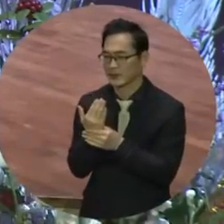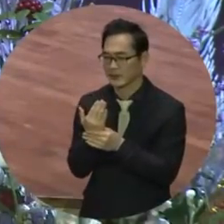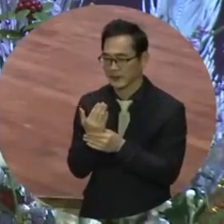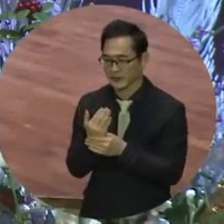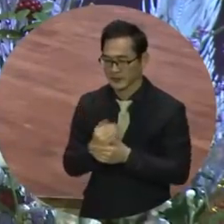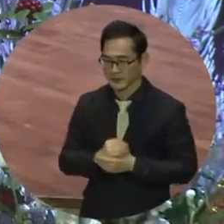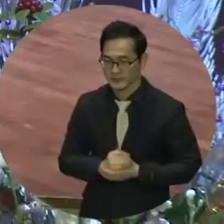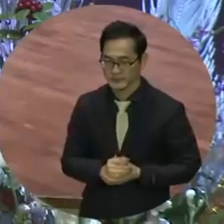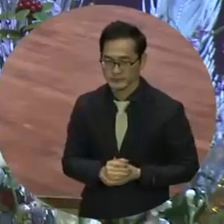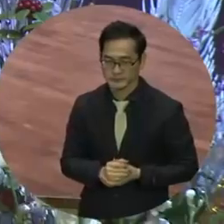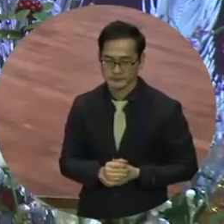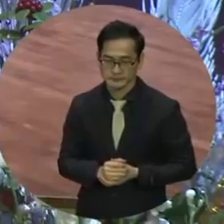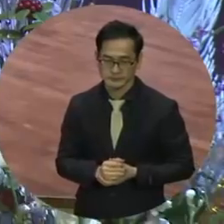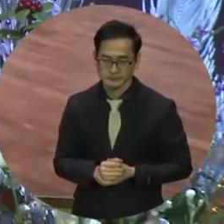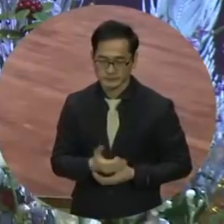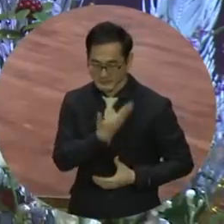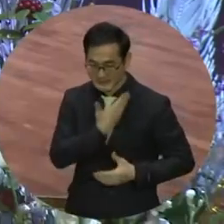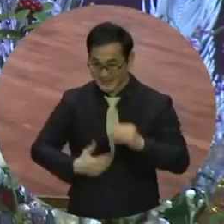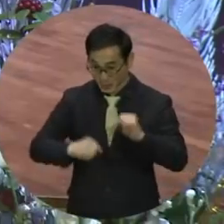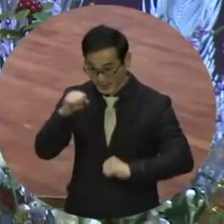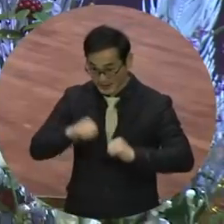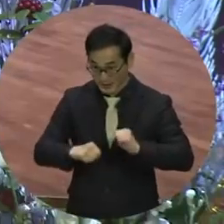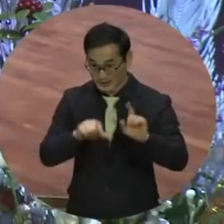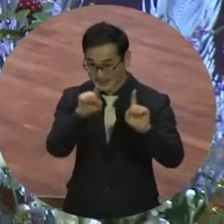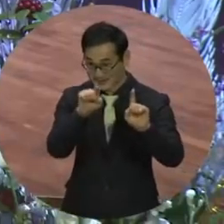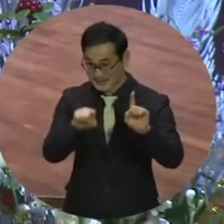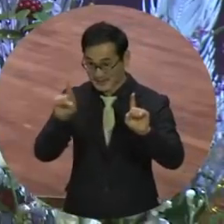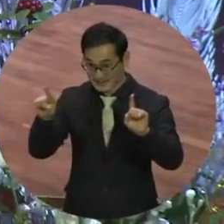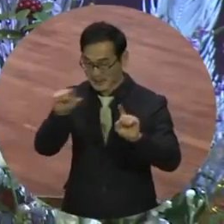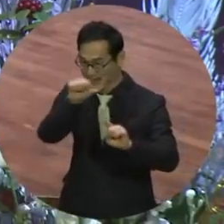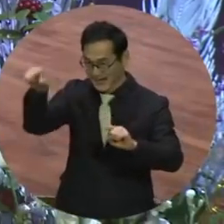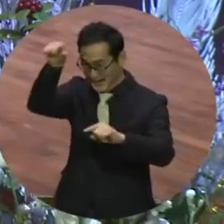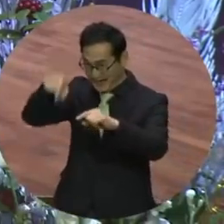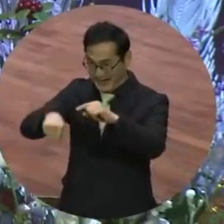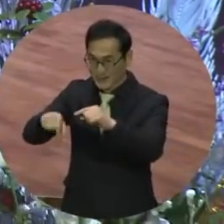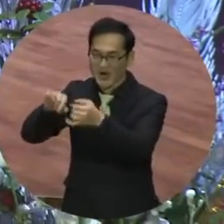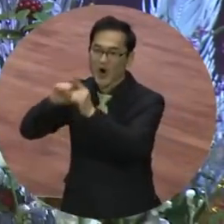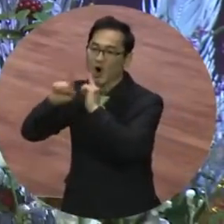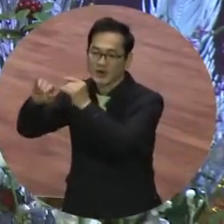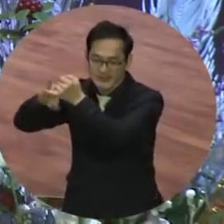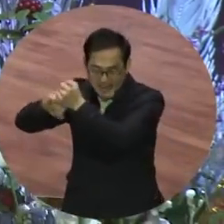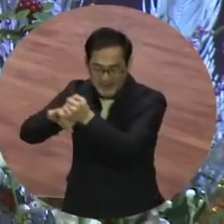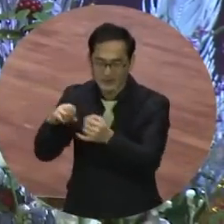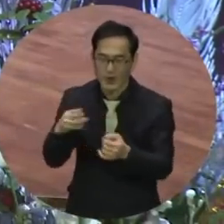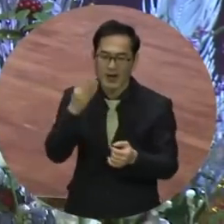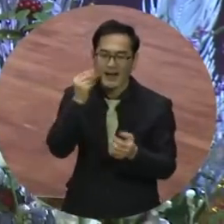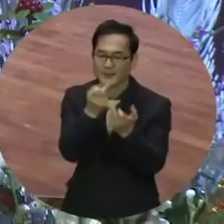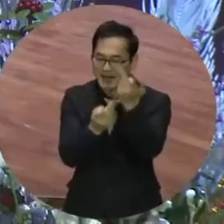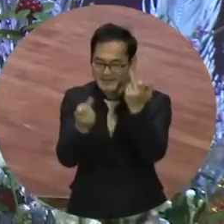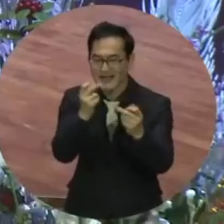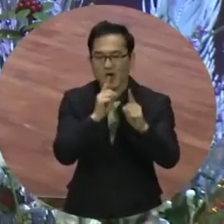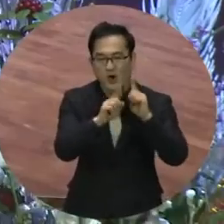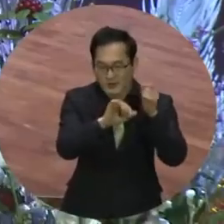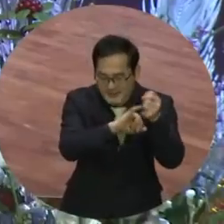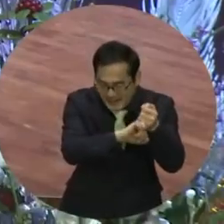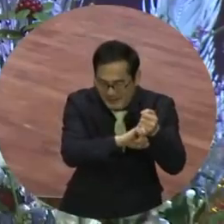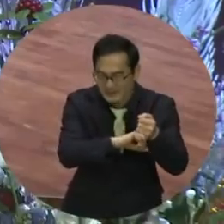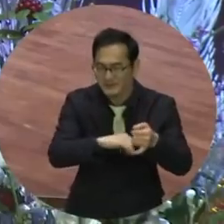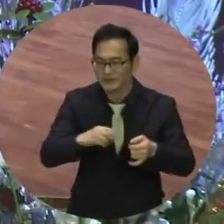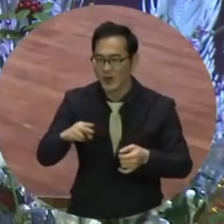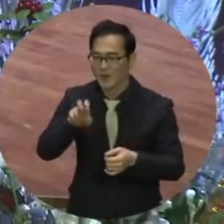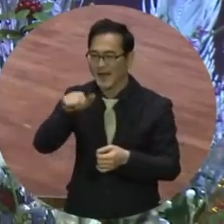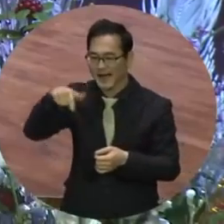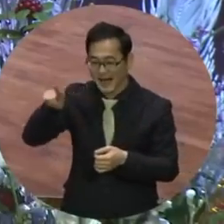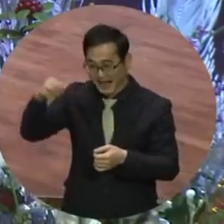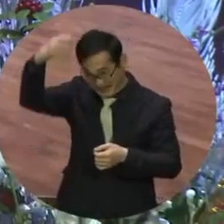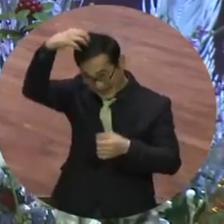우리는 사도행전 1장 1절 갈보리 언약, 1장 3절 감람산 언약, 1장 8절 마가다라방의 언약,